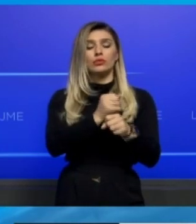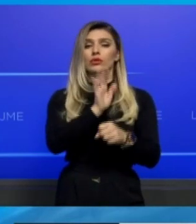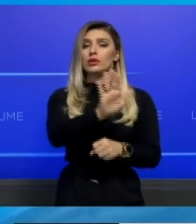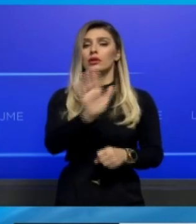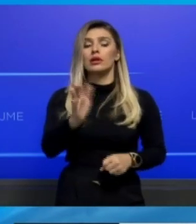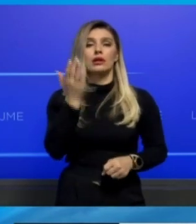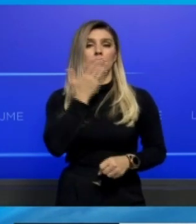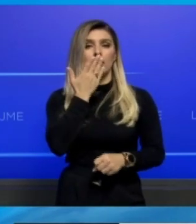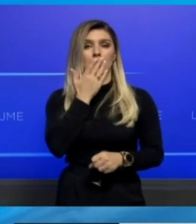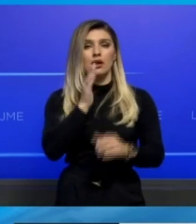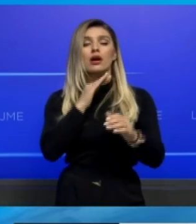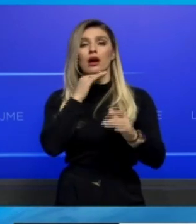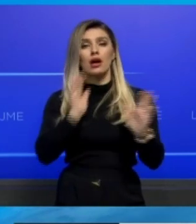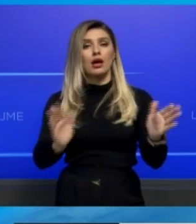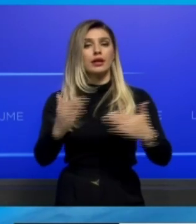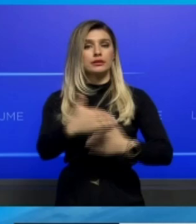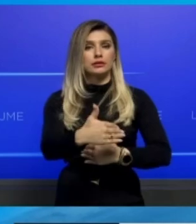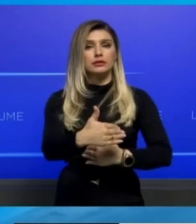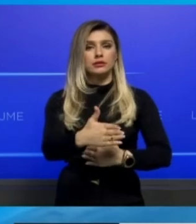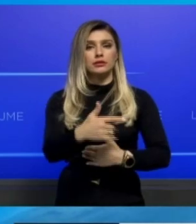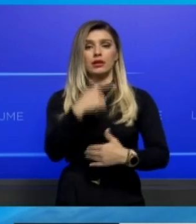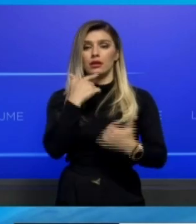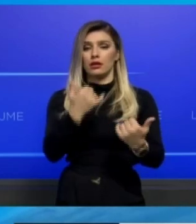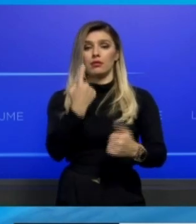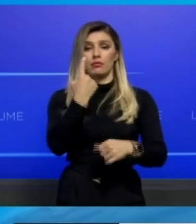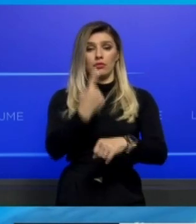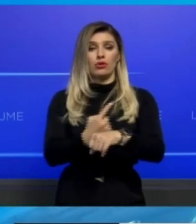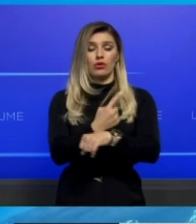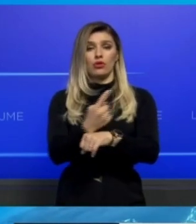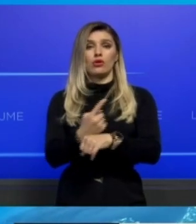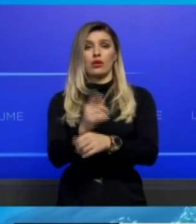tyre edhe të presim aty për arsye se ishte ftoftë ura e parë.